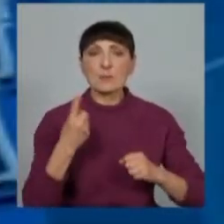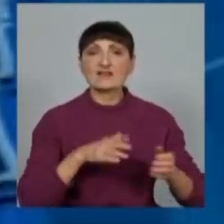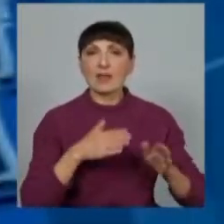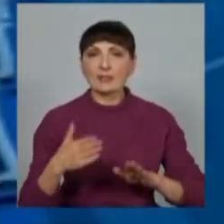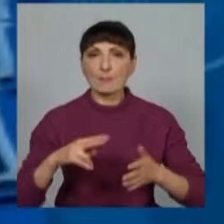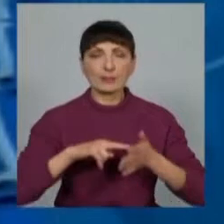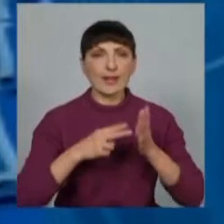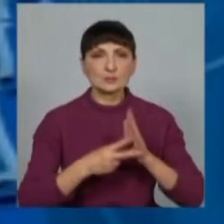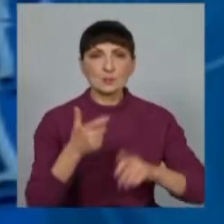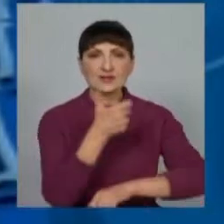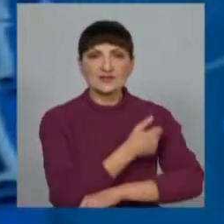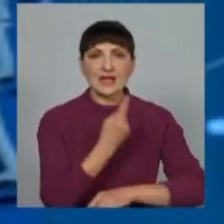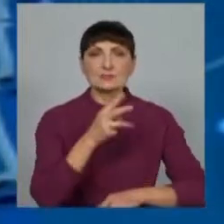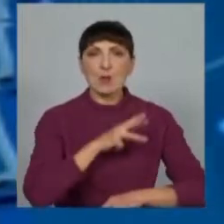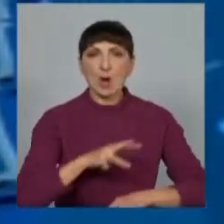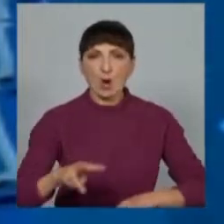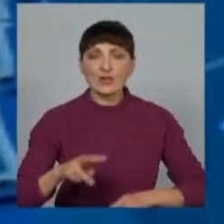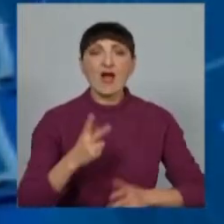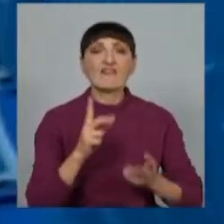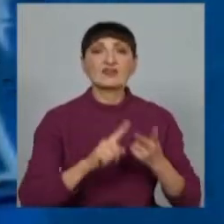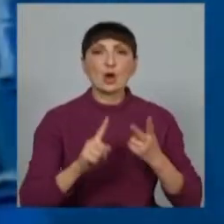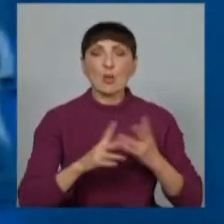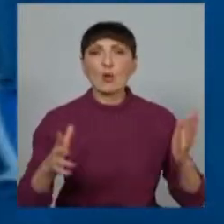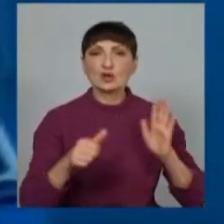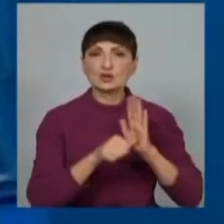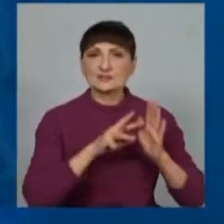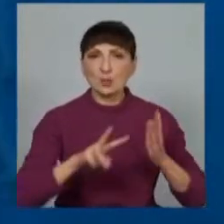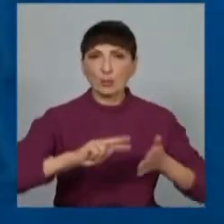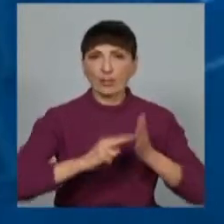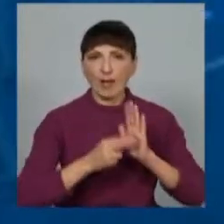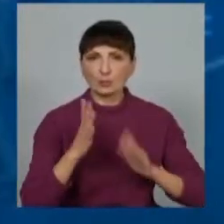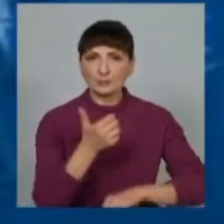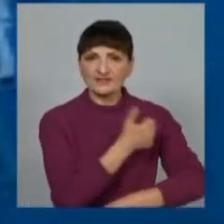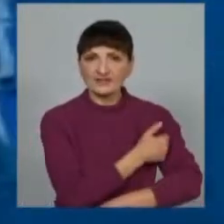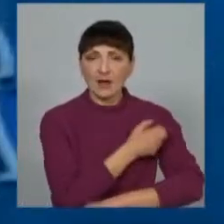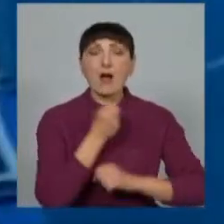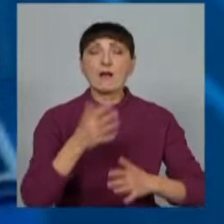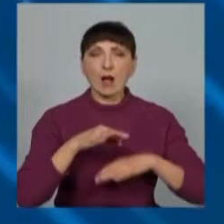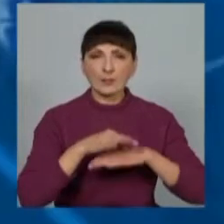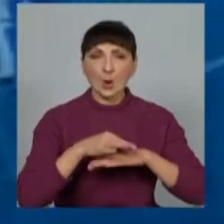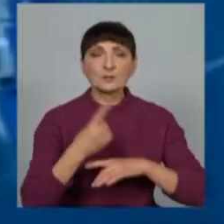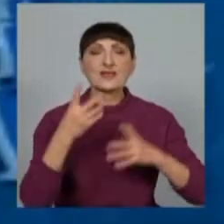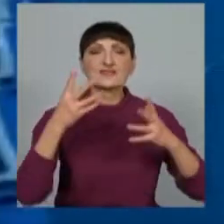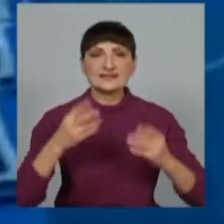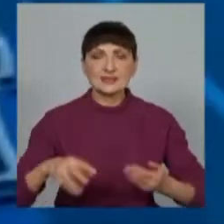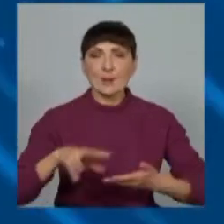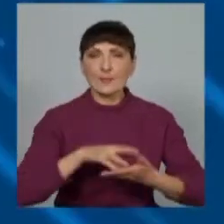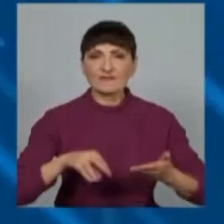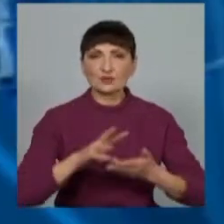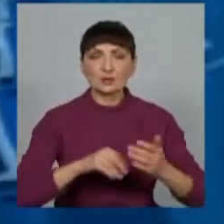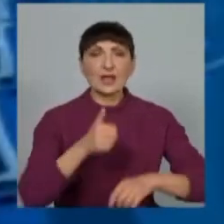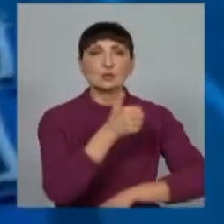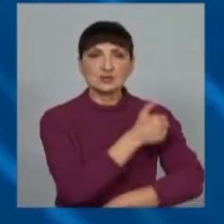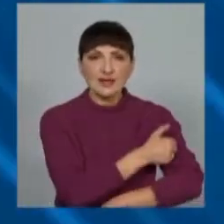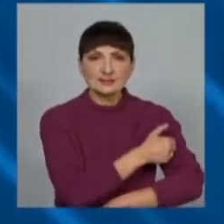этапе планируется привить почти миллион, на втором – больше 6 миллионов человек. О том, как проходит первый день повторной